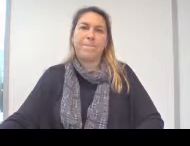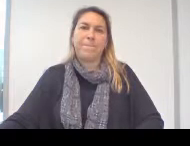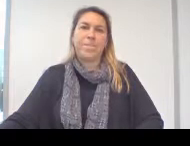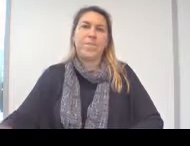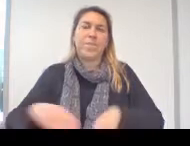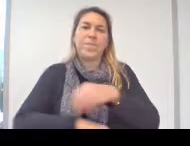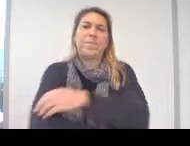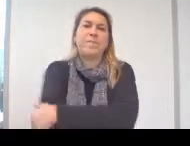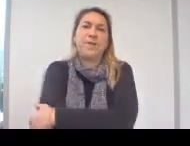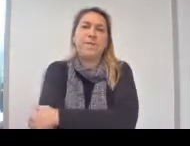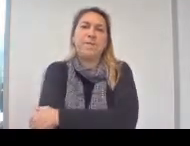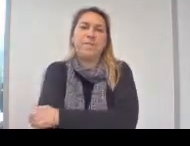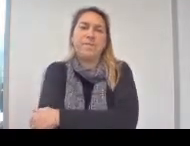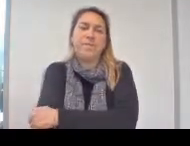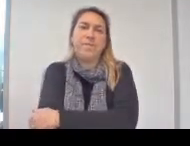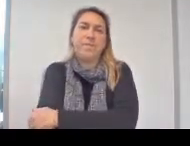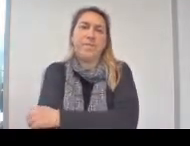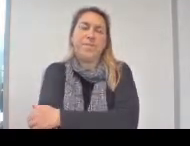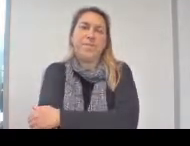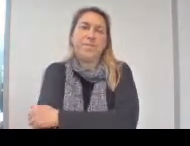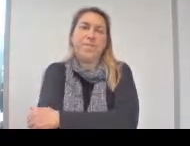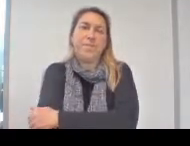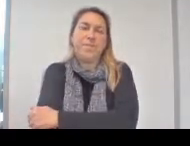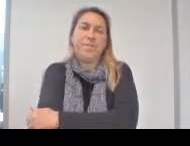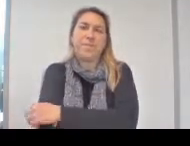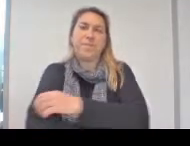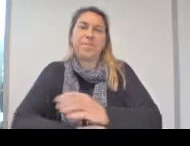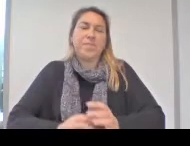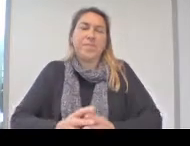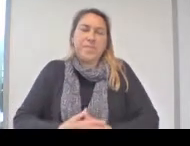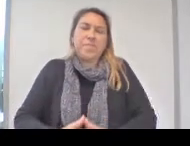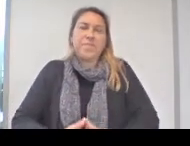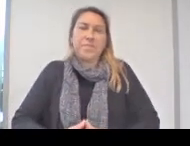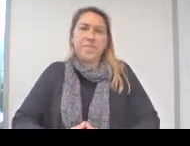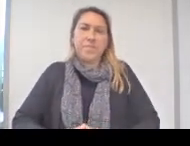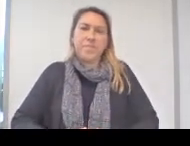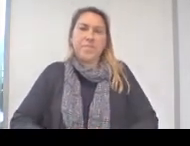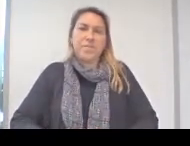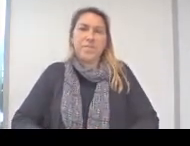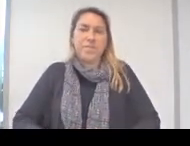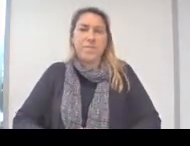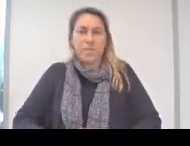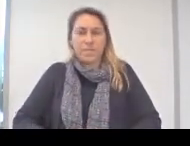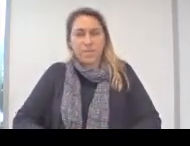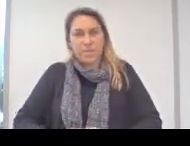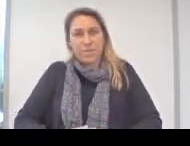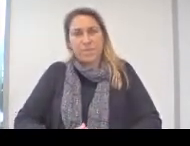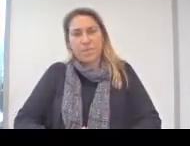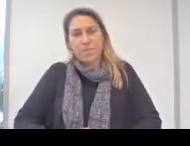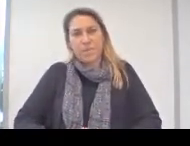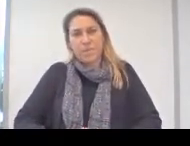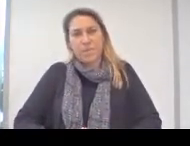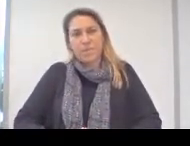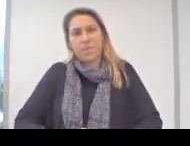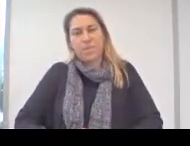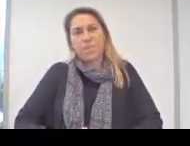besoins en termes de langue sur ces métiers-là, anglais notamment, pour pouvoir avoir des échanges sur les besoins des